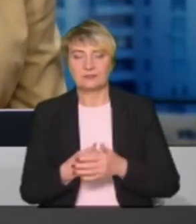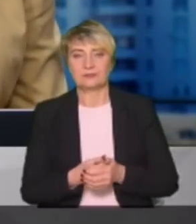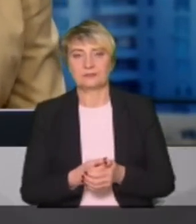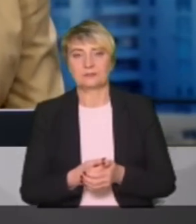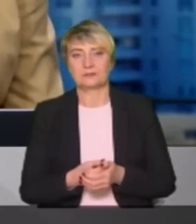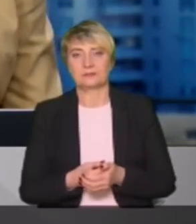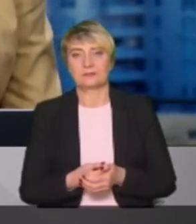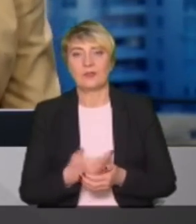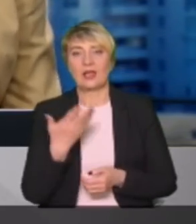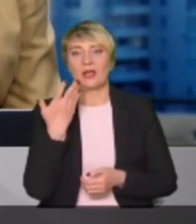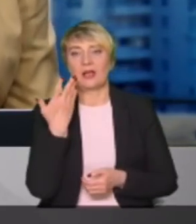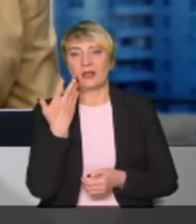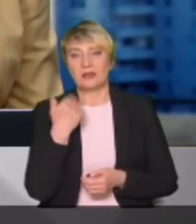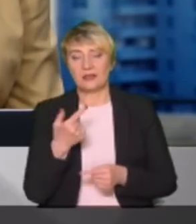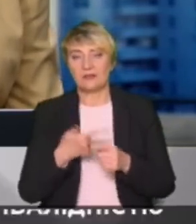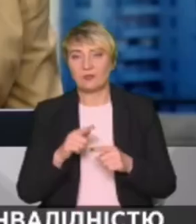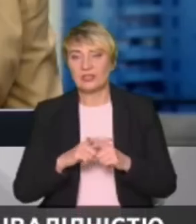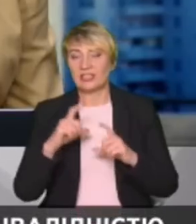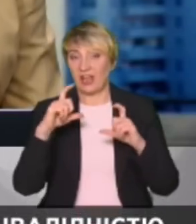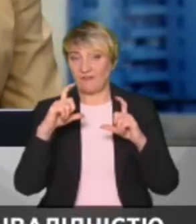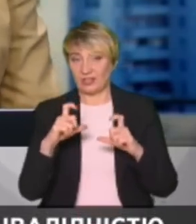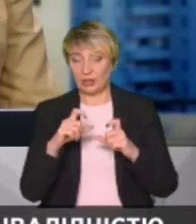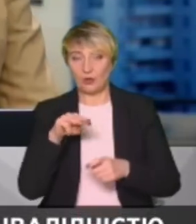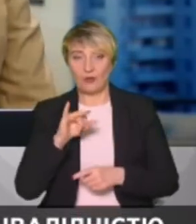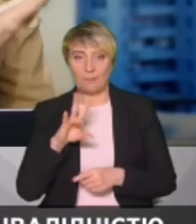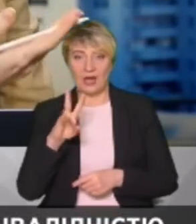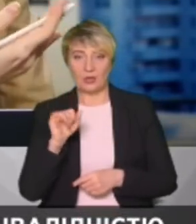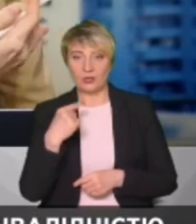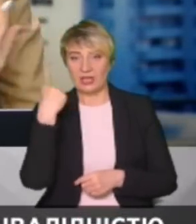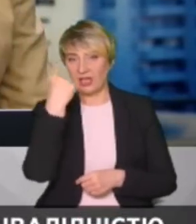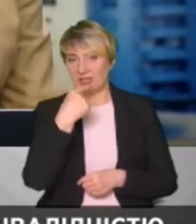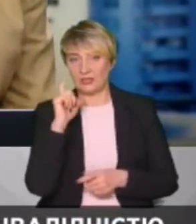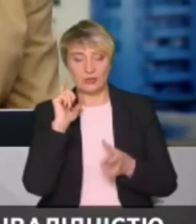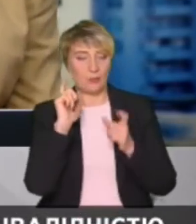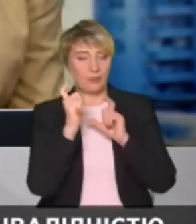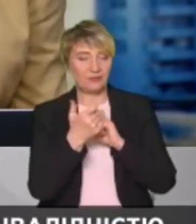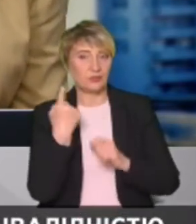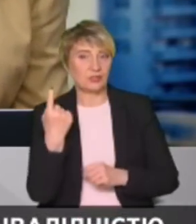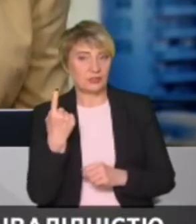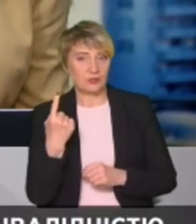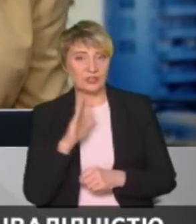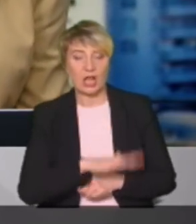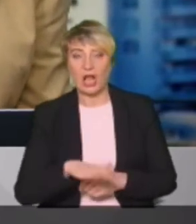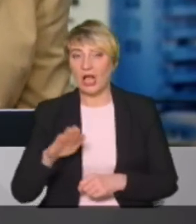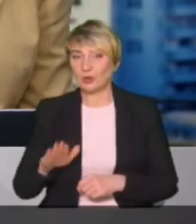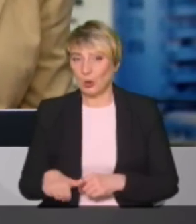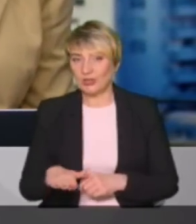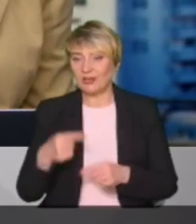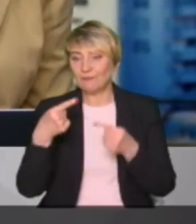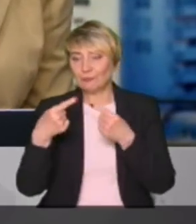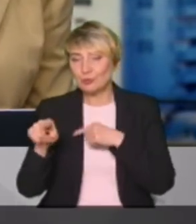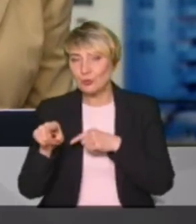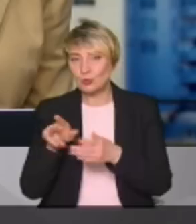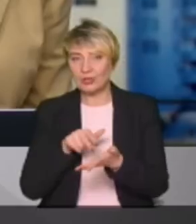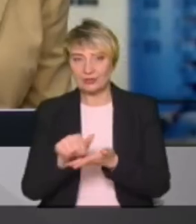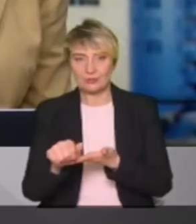когда эта фотография Макрона, его лицо повернуто в одну сторону, а ноги идут в другую сторону. Ну и, допустим, та